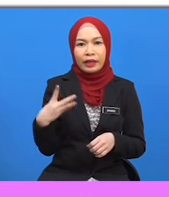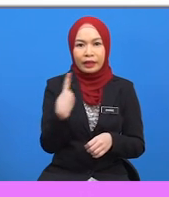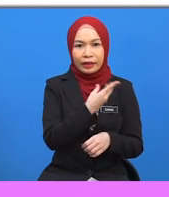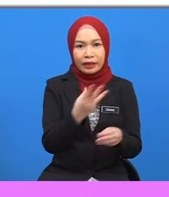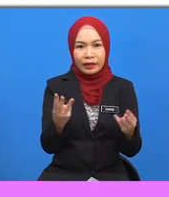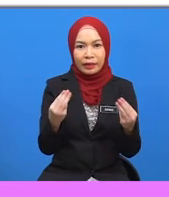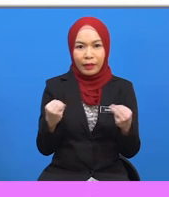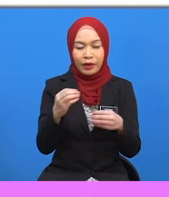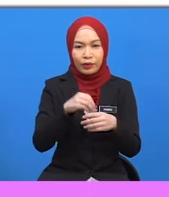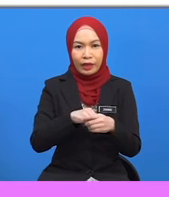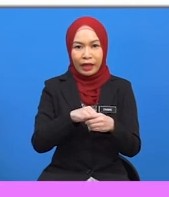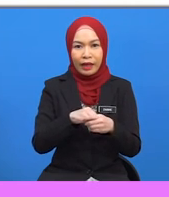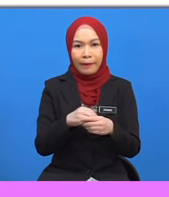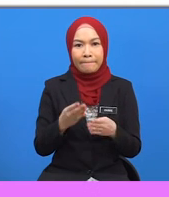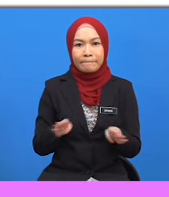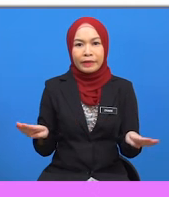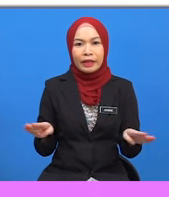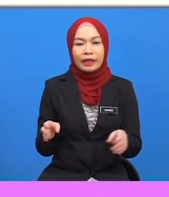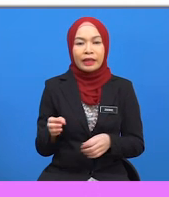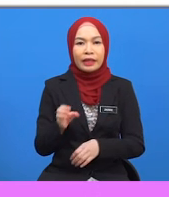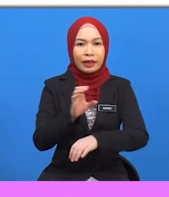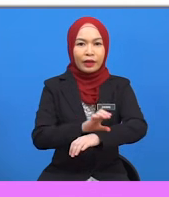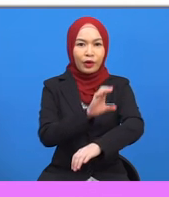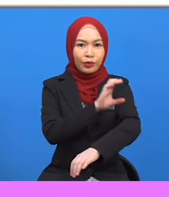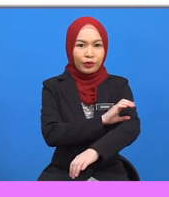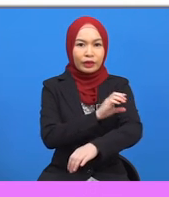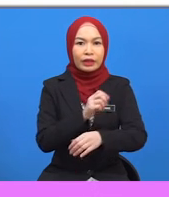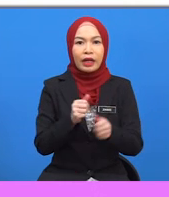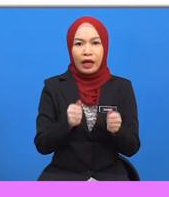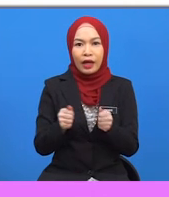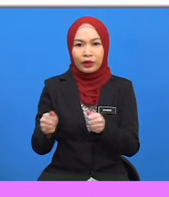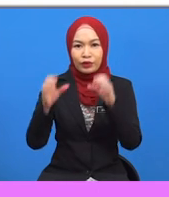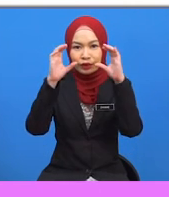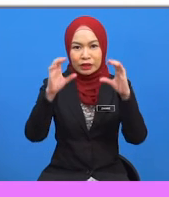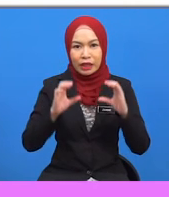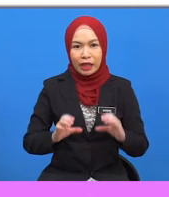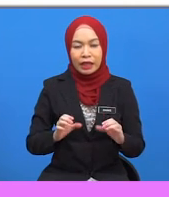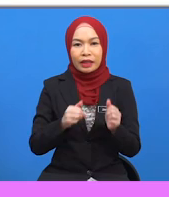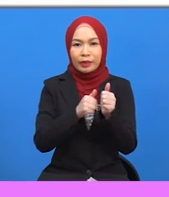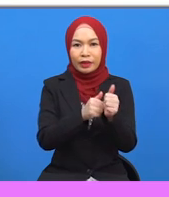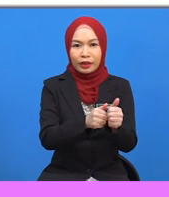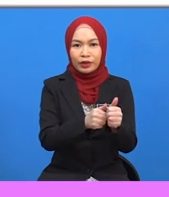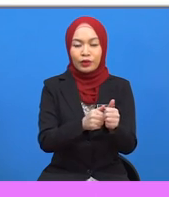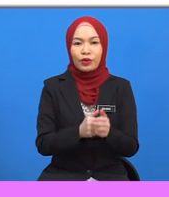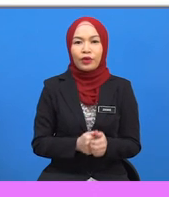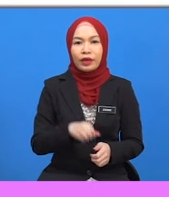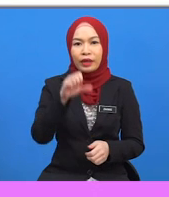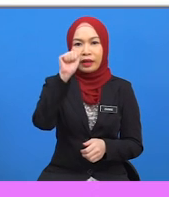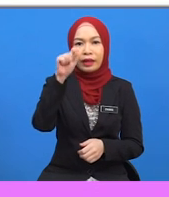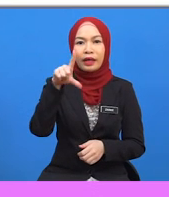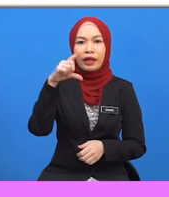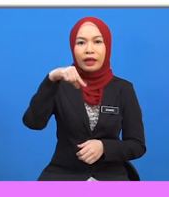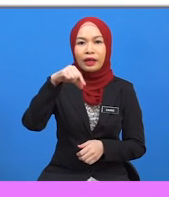pengkomputeran, pengaturcara akan membina aturcara berpandukan algoritma yang dibangunkan terlebih dahulu.